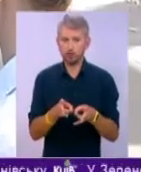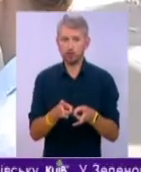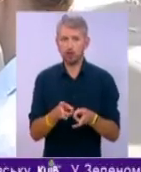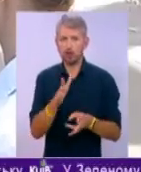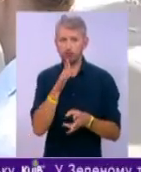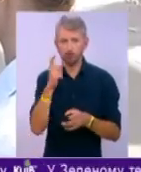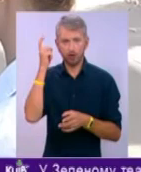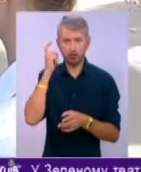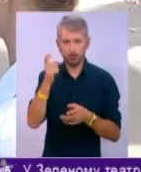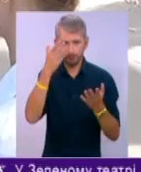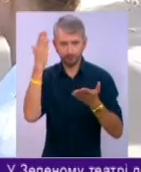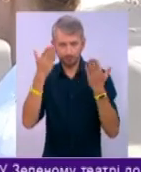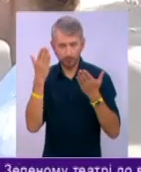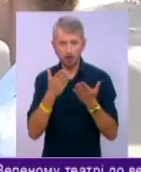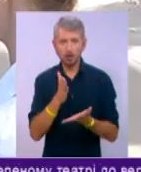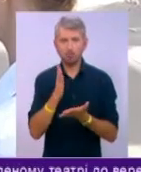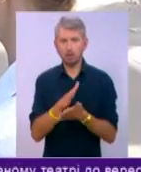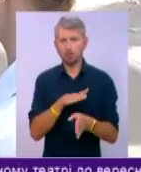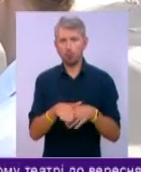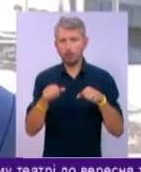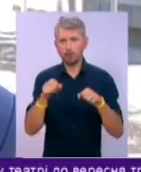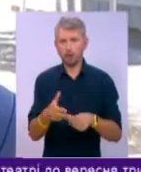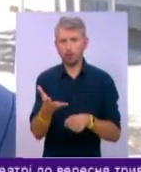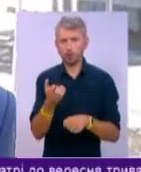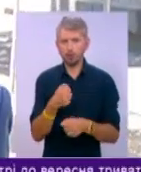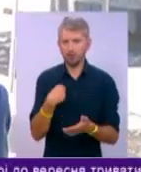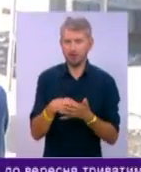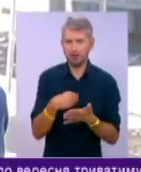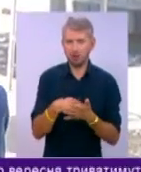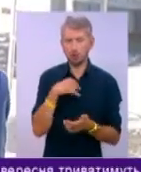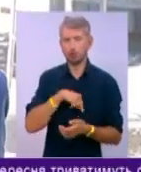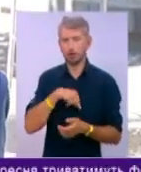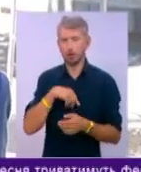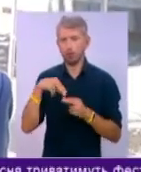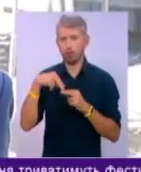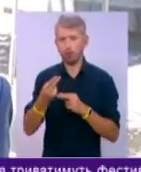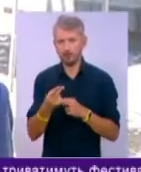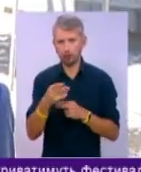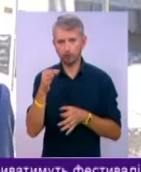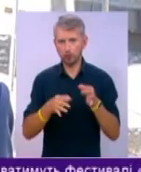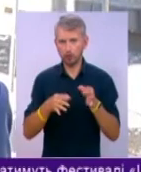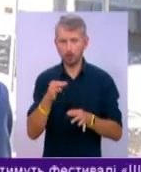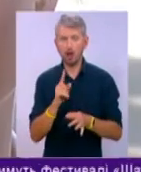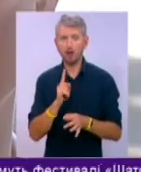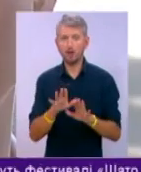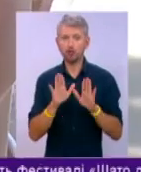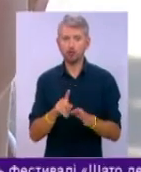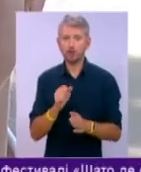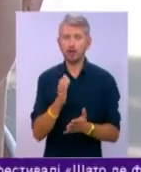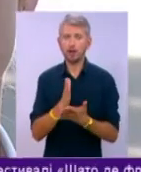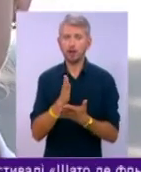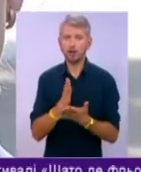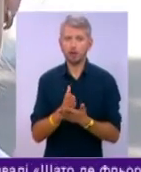час катання на атракціоні, маєте повне право отримати як матеріальну, так і моральну компенсацію в суді, але лише за